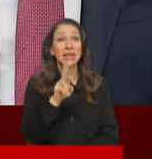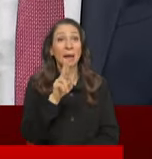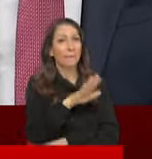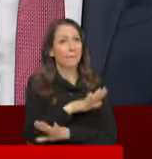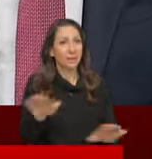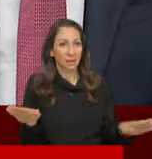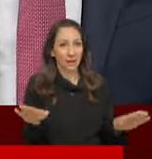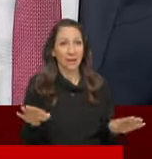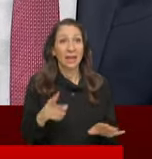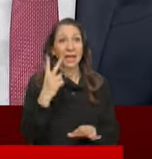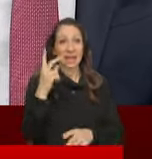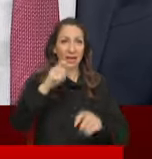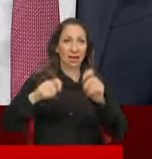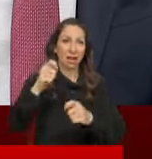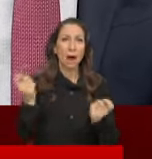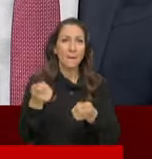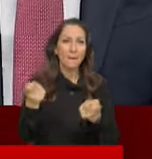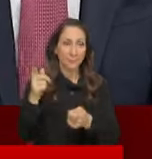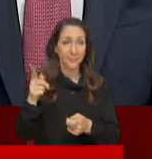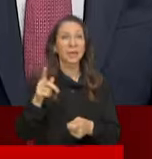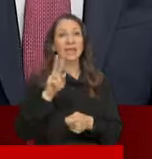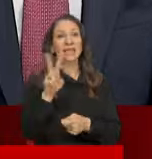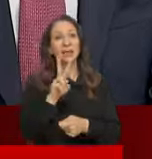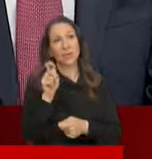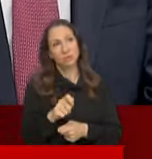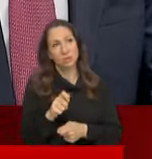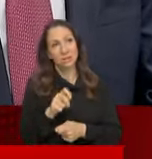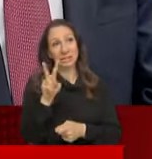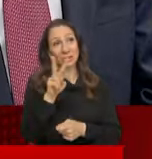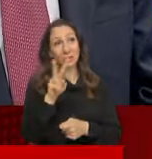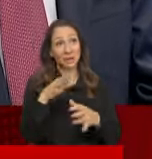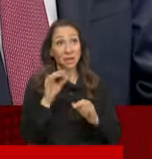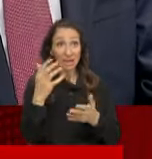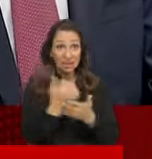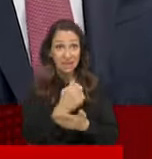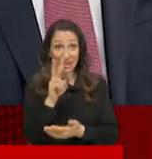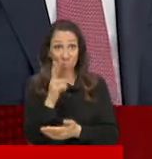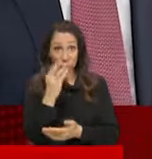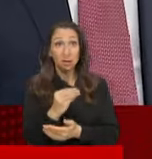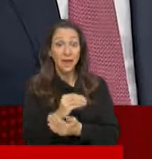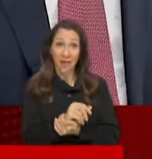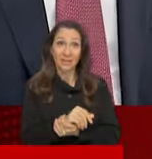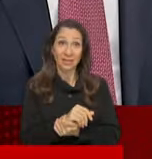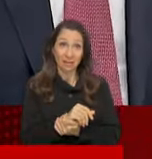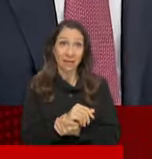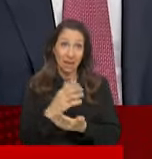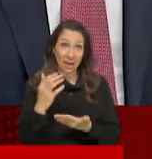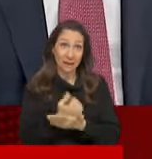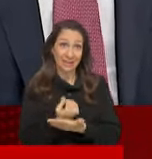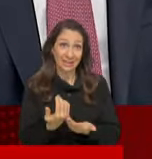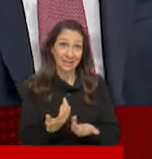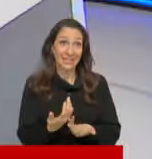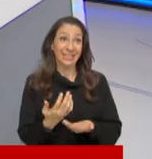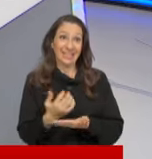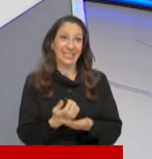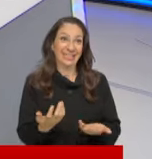bitirdik ikisi inşaatta 20 20'ye yapacağız onu 20'ye tamamlayacağız kazanırsanız 20 olacak tabii kazanırsanız yani Kazan